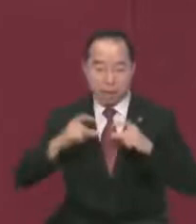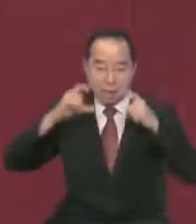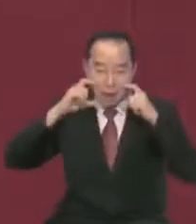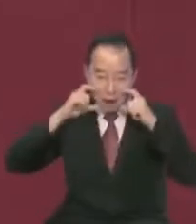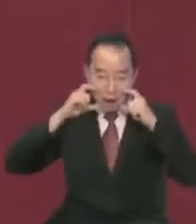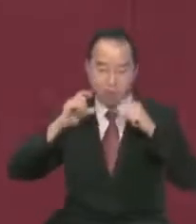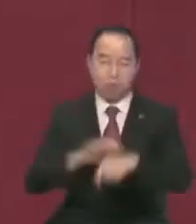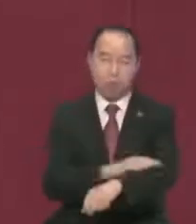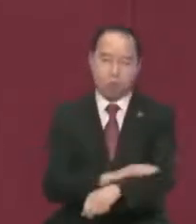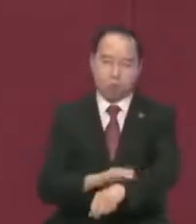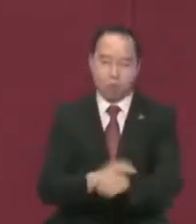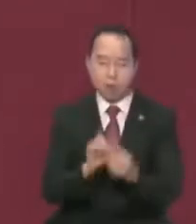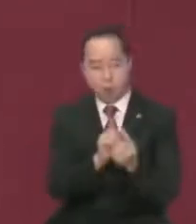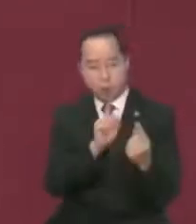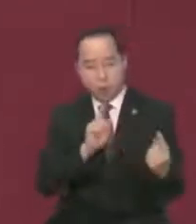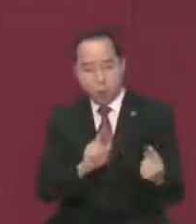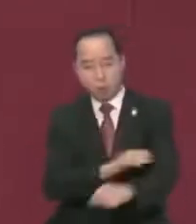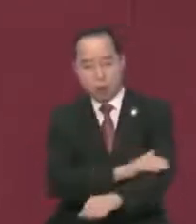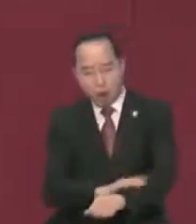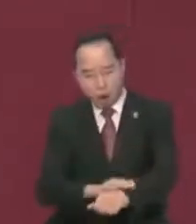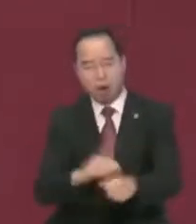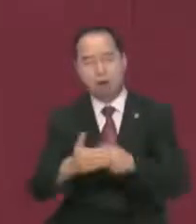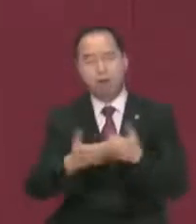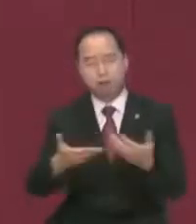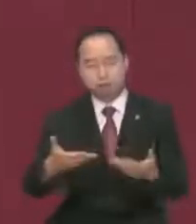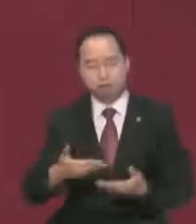거리 두기도 함께해 주셨습니다.